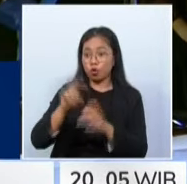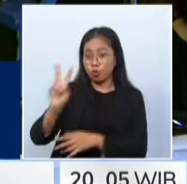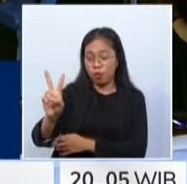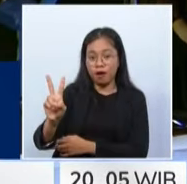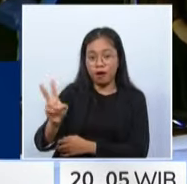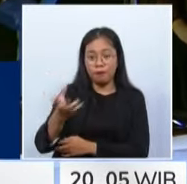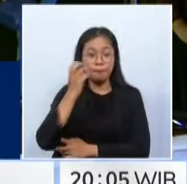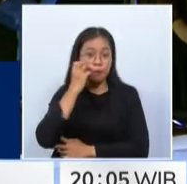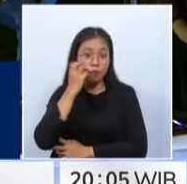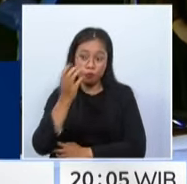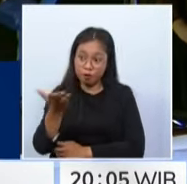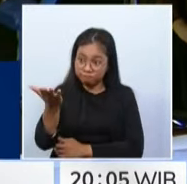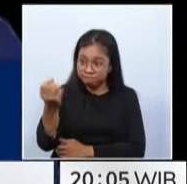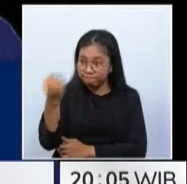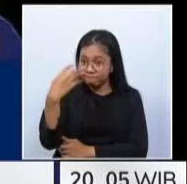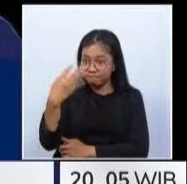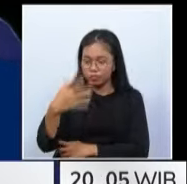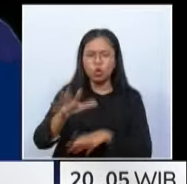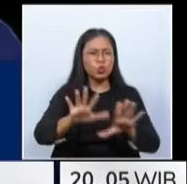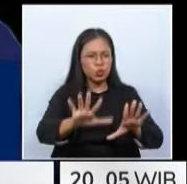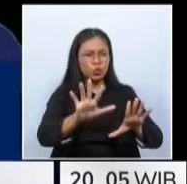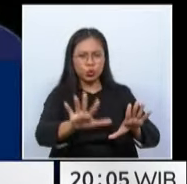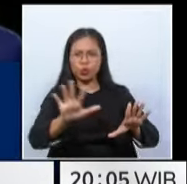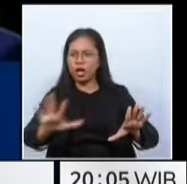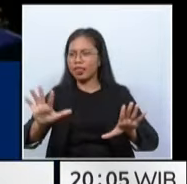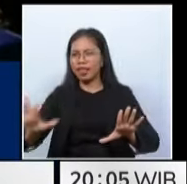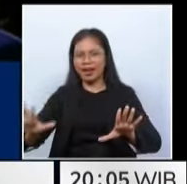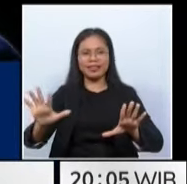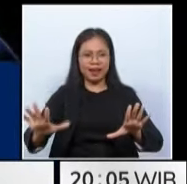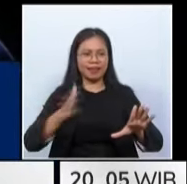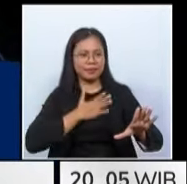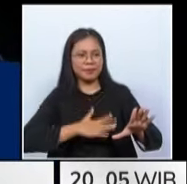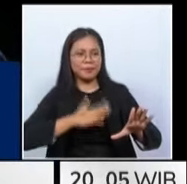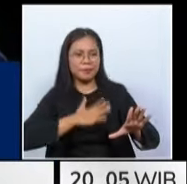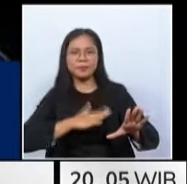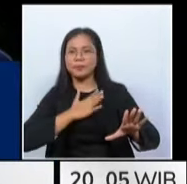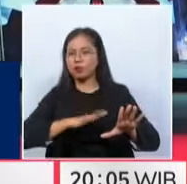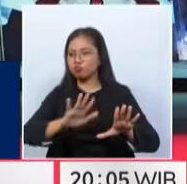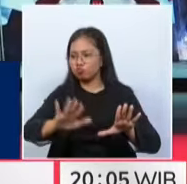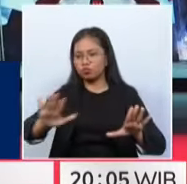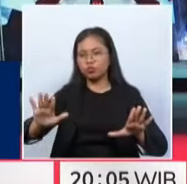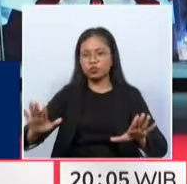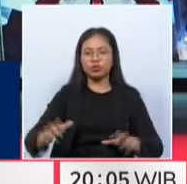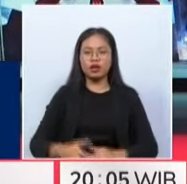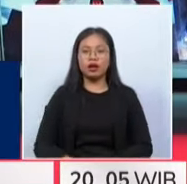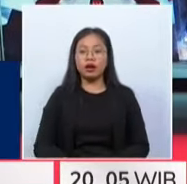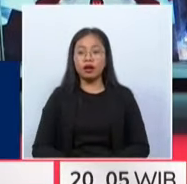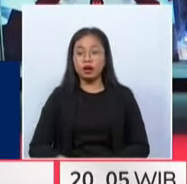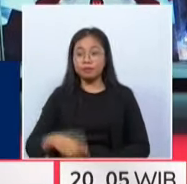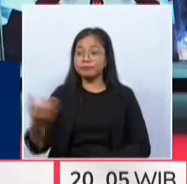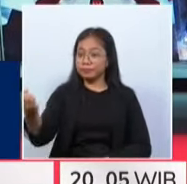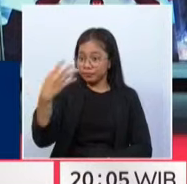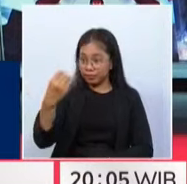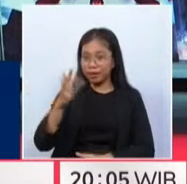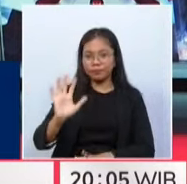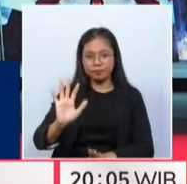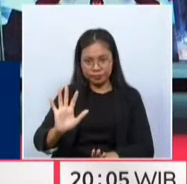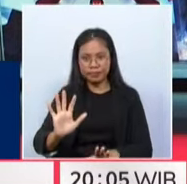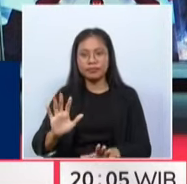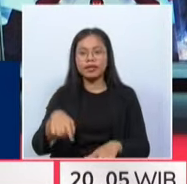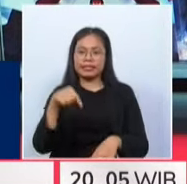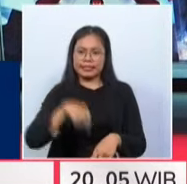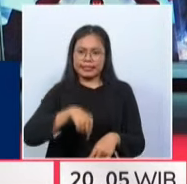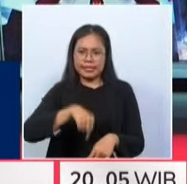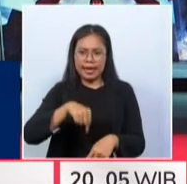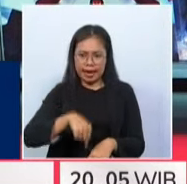Prabowo hadirin kami Harap tenang terlebih dahulu ada waktunya untuk menanggapi jawaban dari capres nomor urut waktu